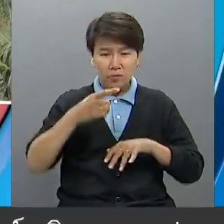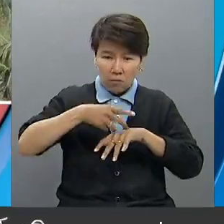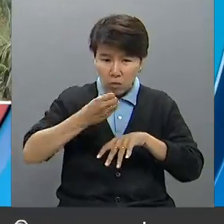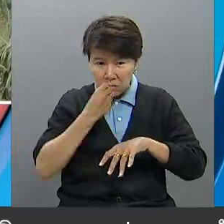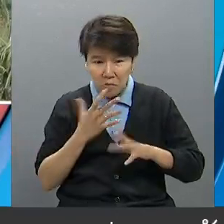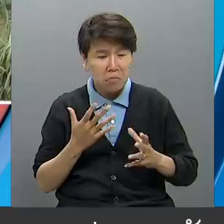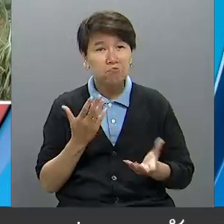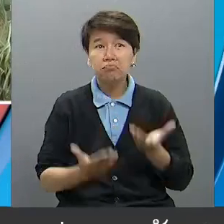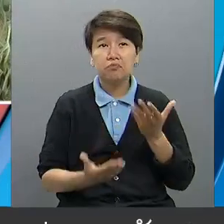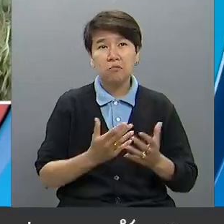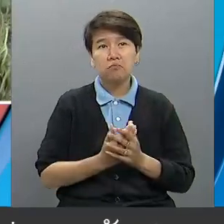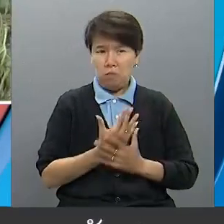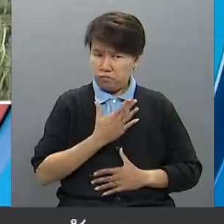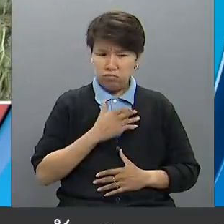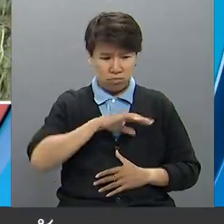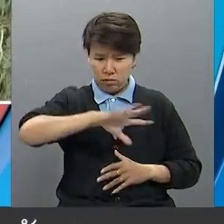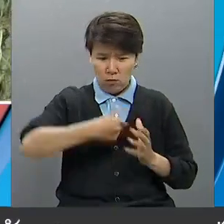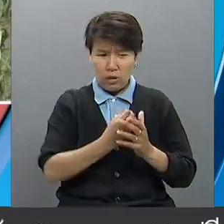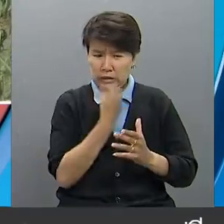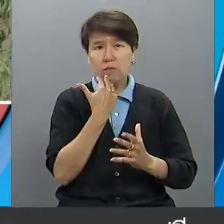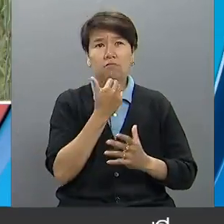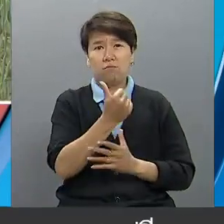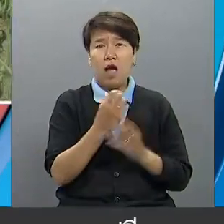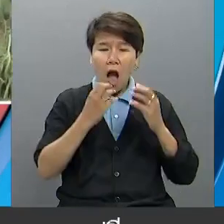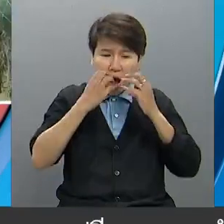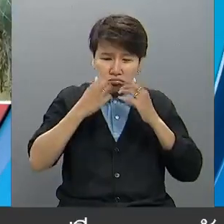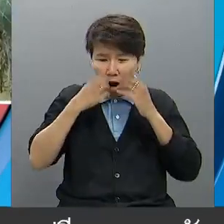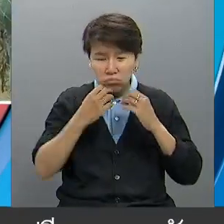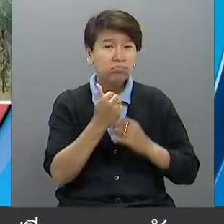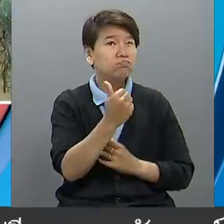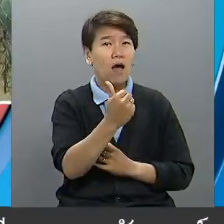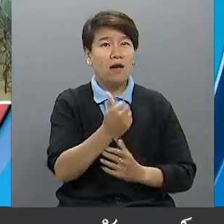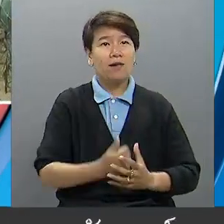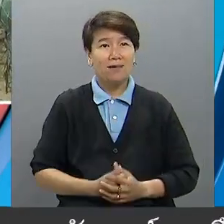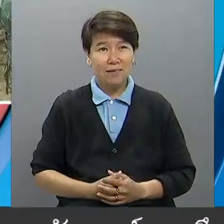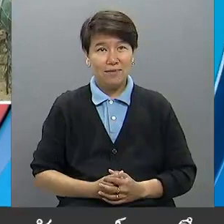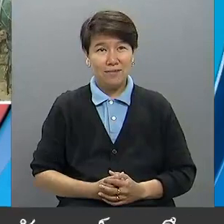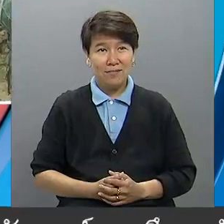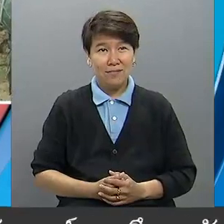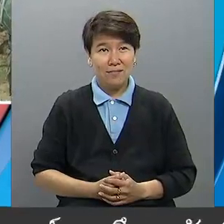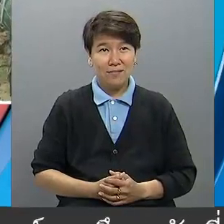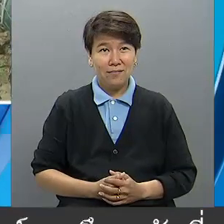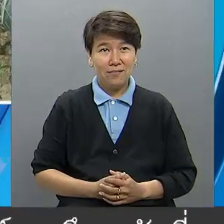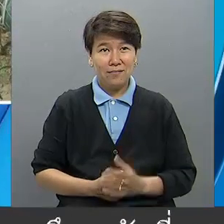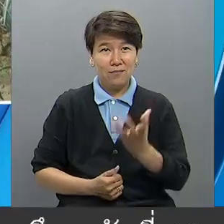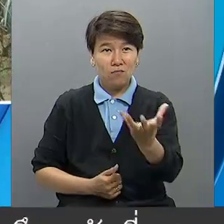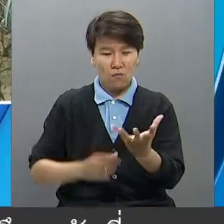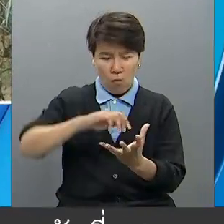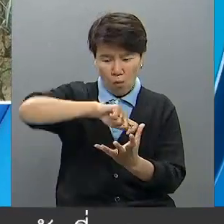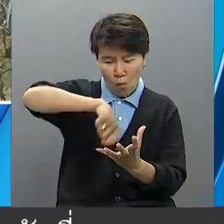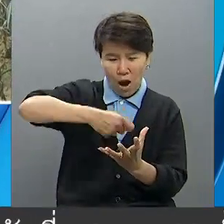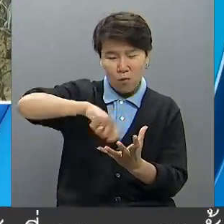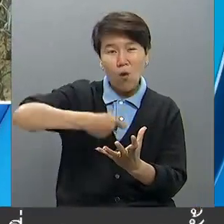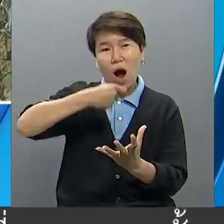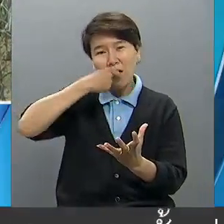1แล้วกัน ครับ ผม กินได้เลยใช่มั้ยครับ กรอบ พี่ขอเป็นคนที่4แล้วกันกวานมาเป็นลูกๆเลยดีกว่า โอ้เห็นมั้ยกว